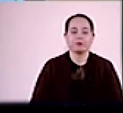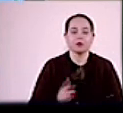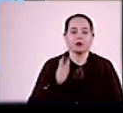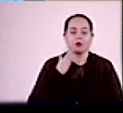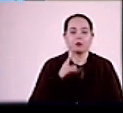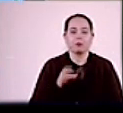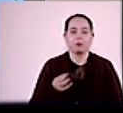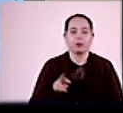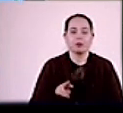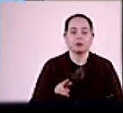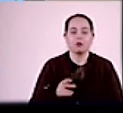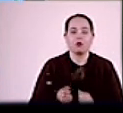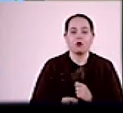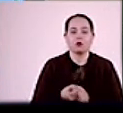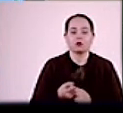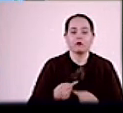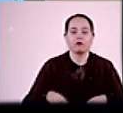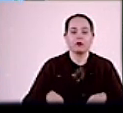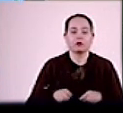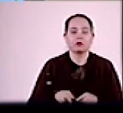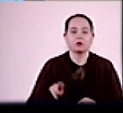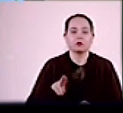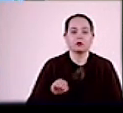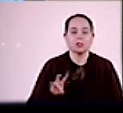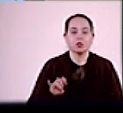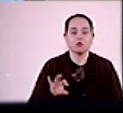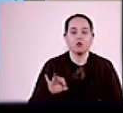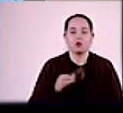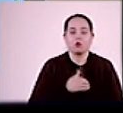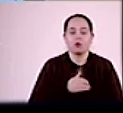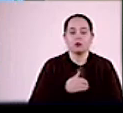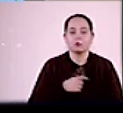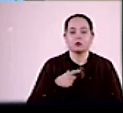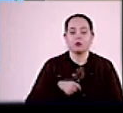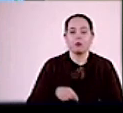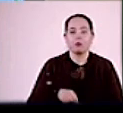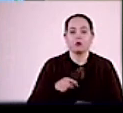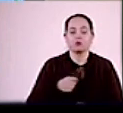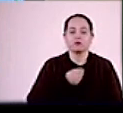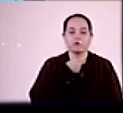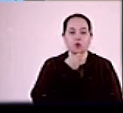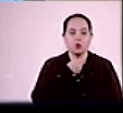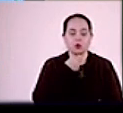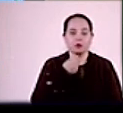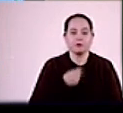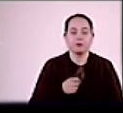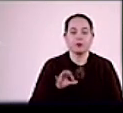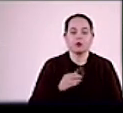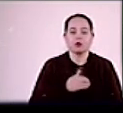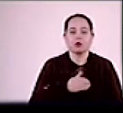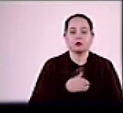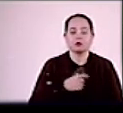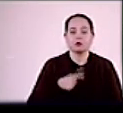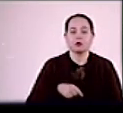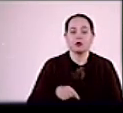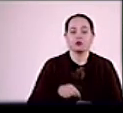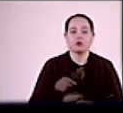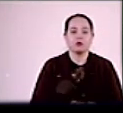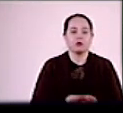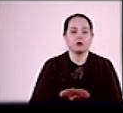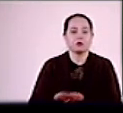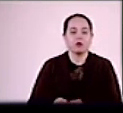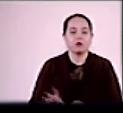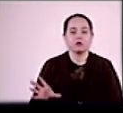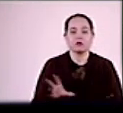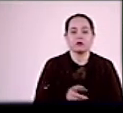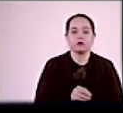Когда Петя Ростов оказался в отряде Денисова, он хотел себя почувствовать взрослым. Он хотел себя чувствовать равным